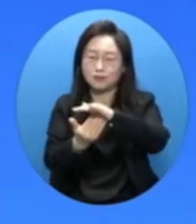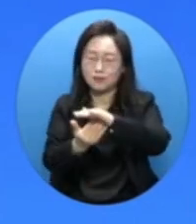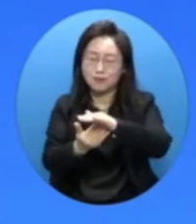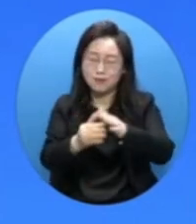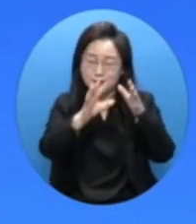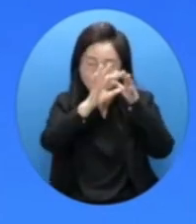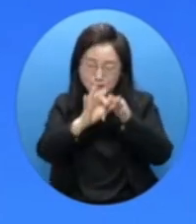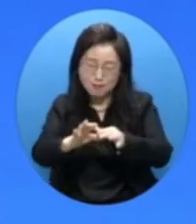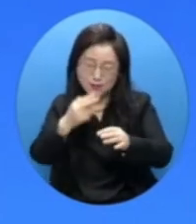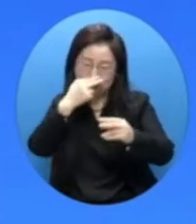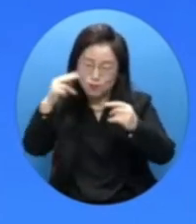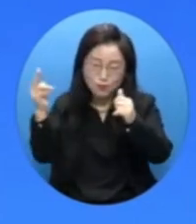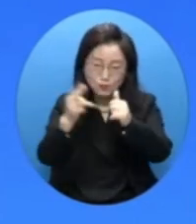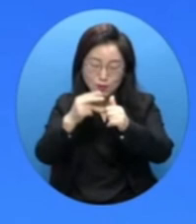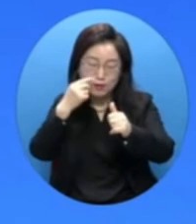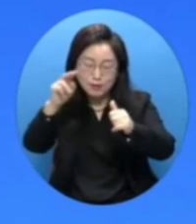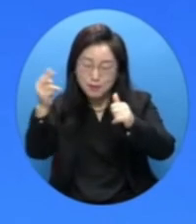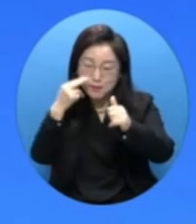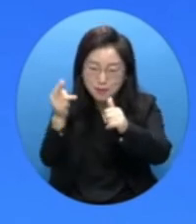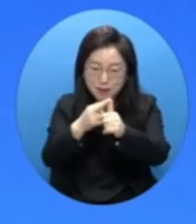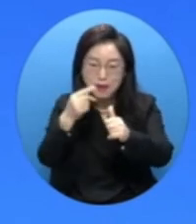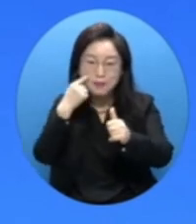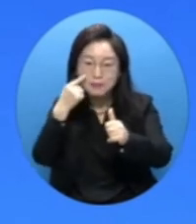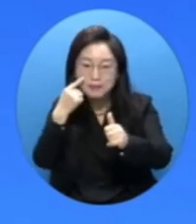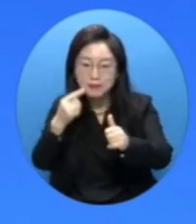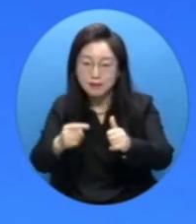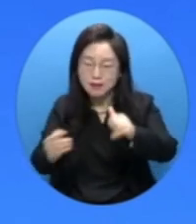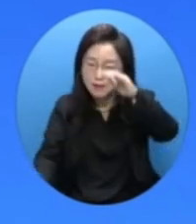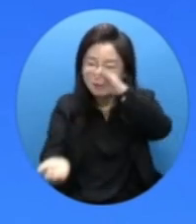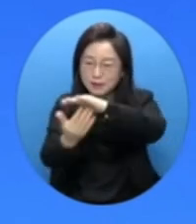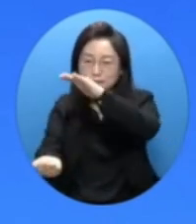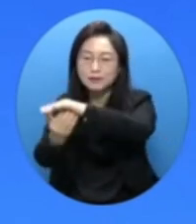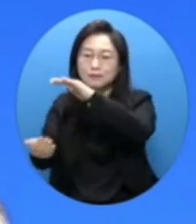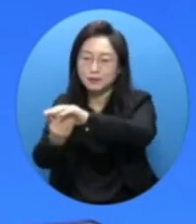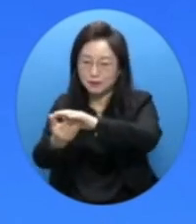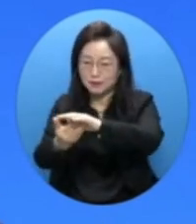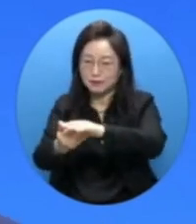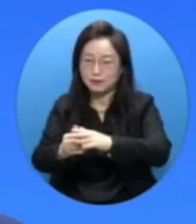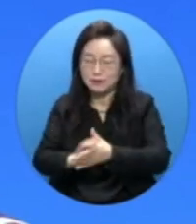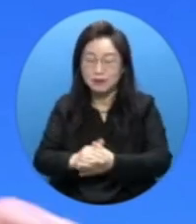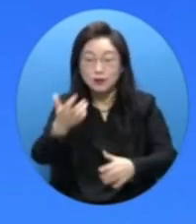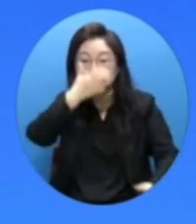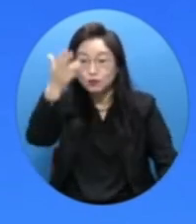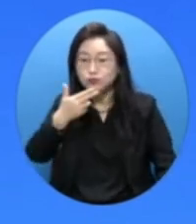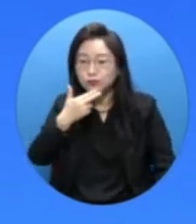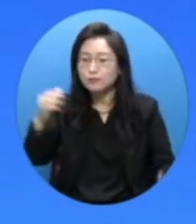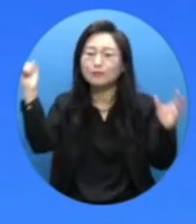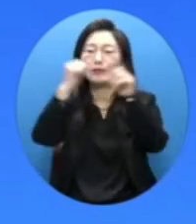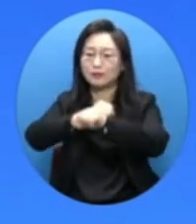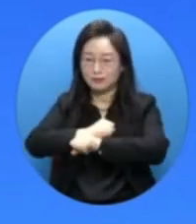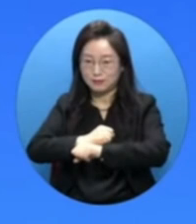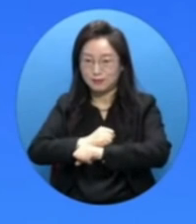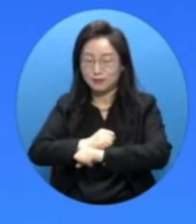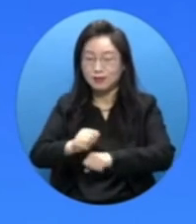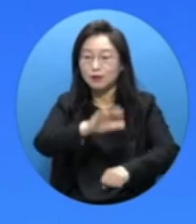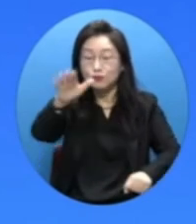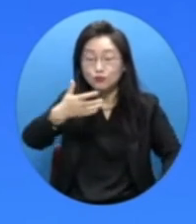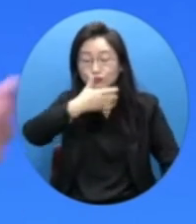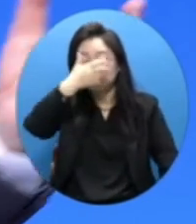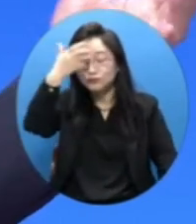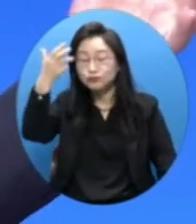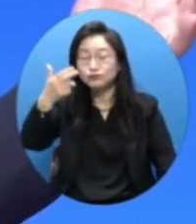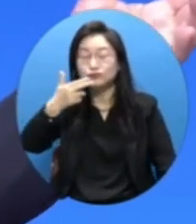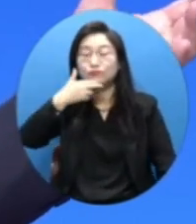도전하고 이루어 나가고 도전하고 이루어 나가는 것이 우리의 신앙의 과정인 것입니다 꿈이 없는 백성은 망한다고 했는데 우리가 꿈꾸지